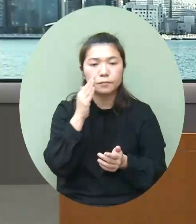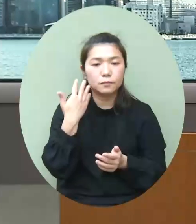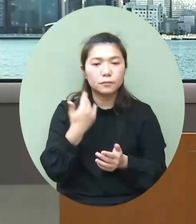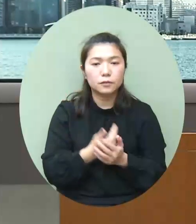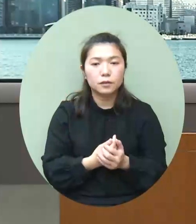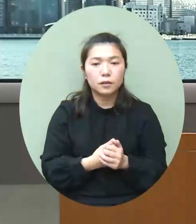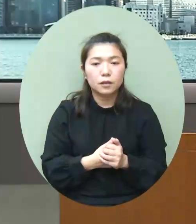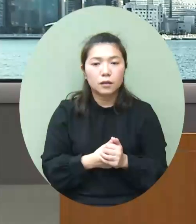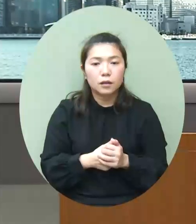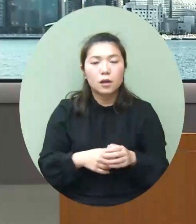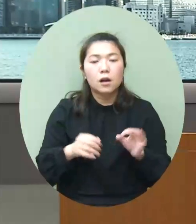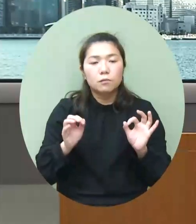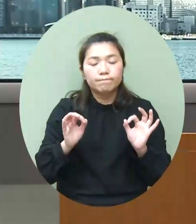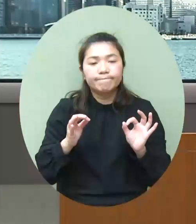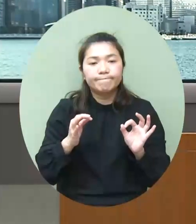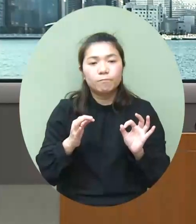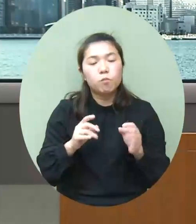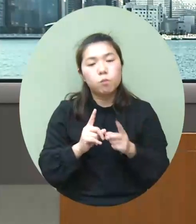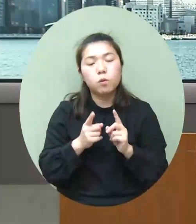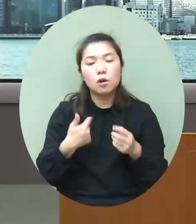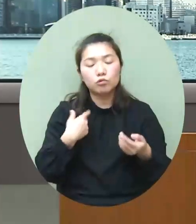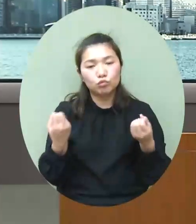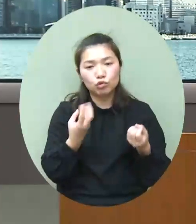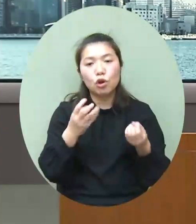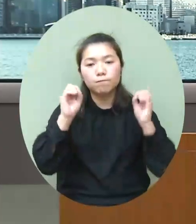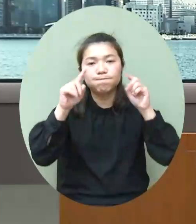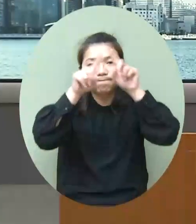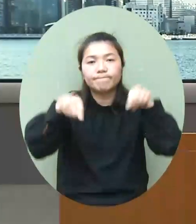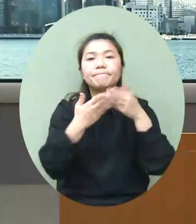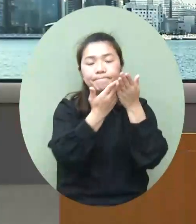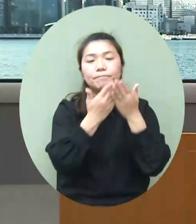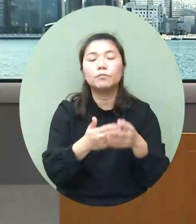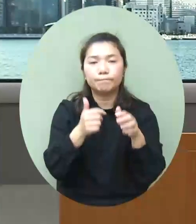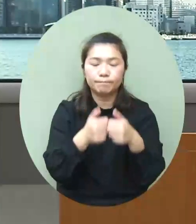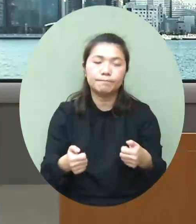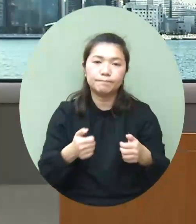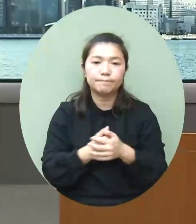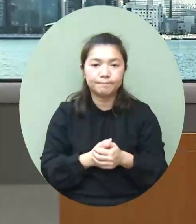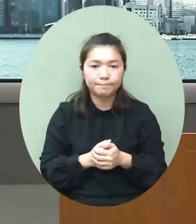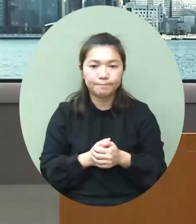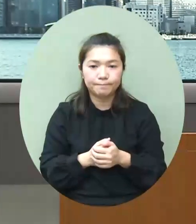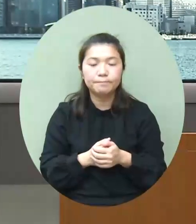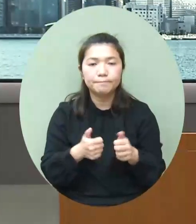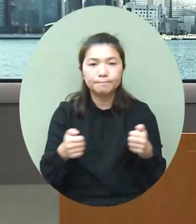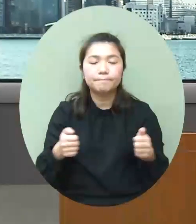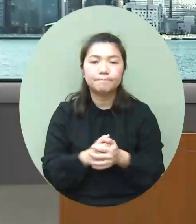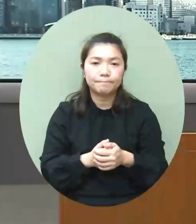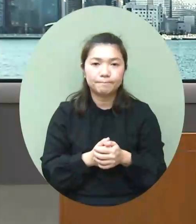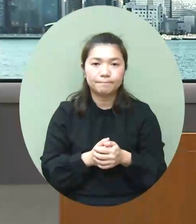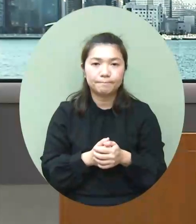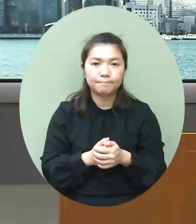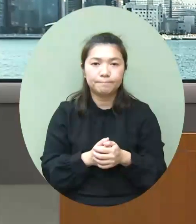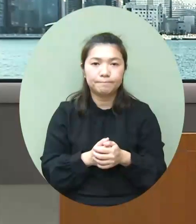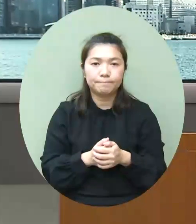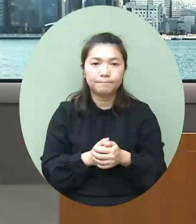OK， 好。 好的，我到时候再书面回复吧，不好意思，谢谢大家。